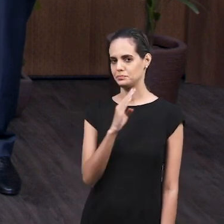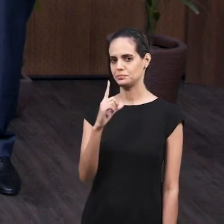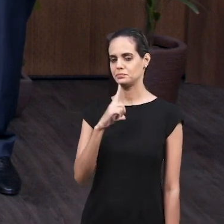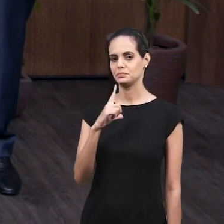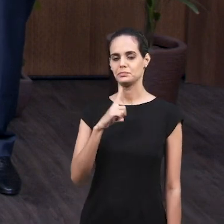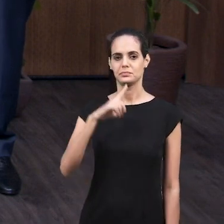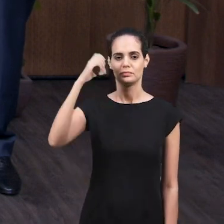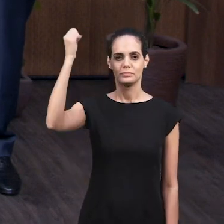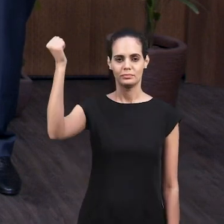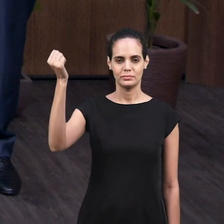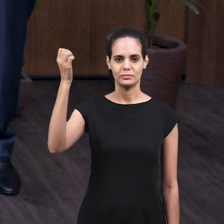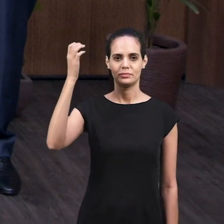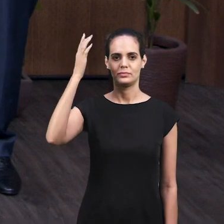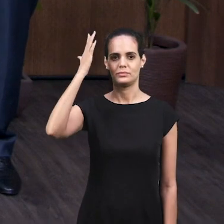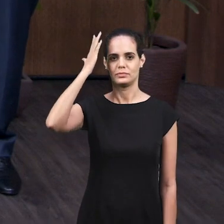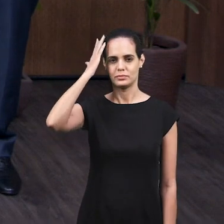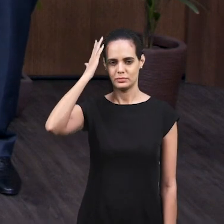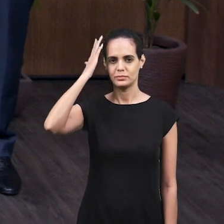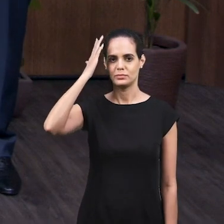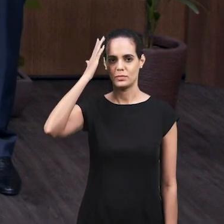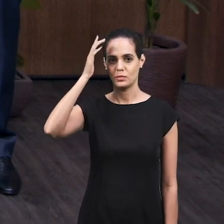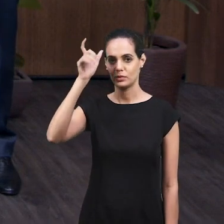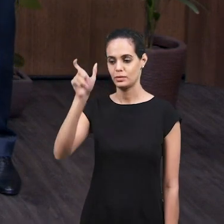révélation à propos de Jésus.